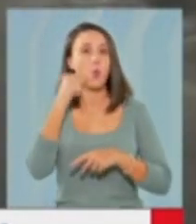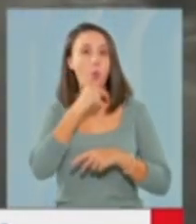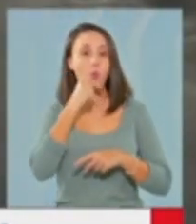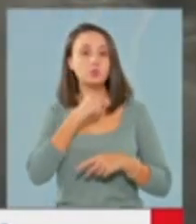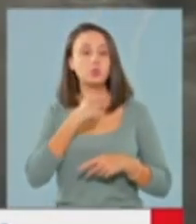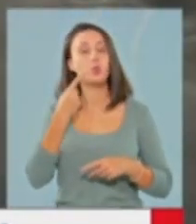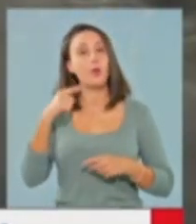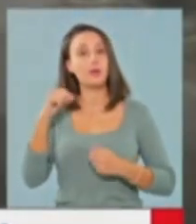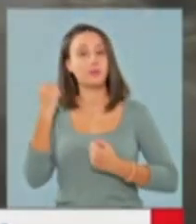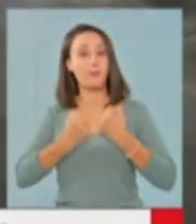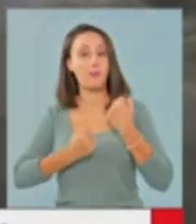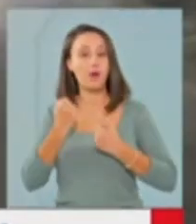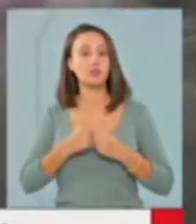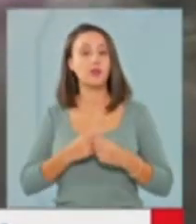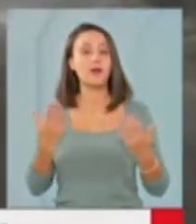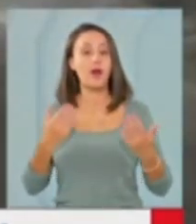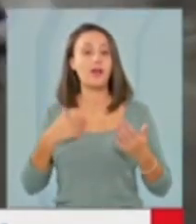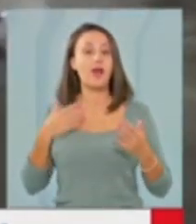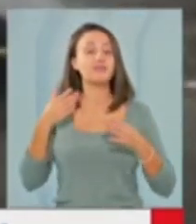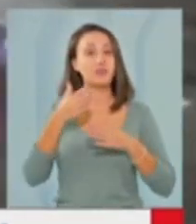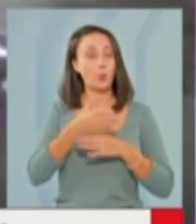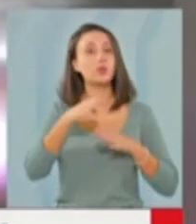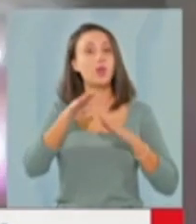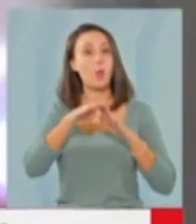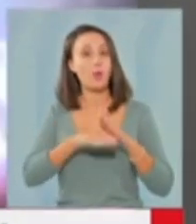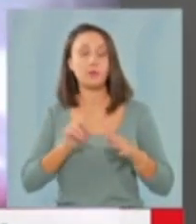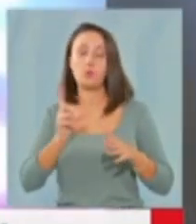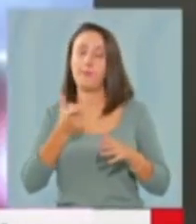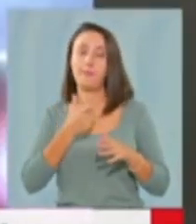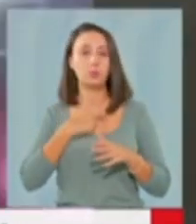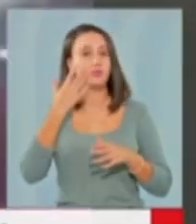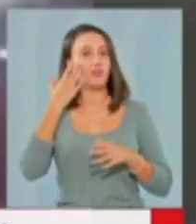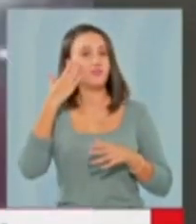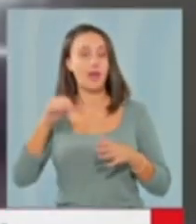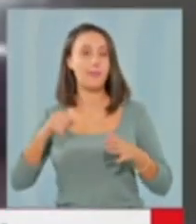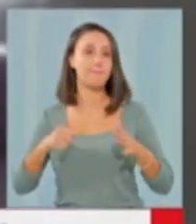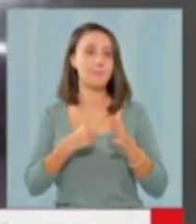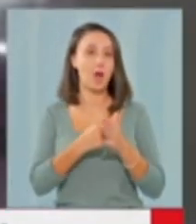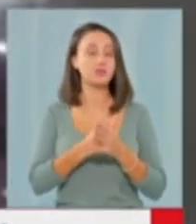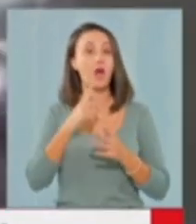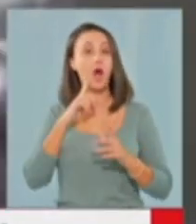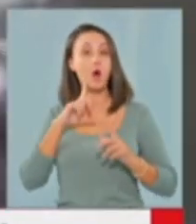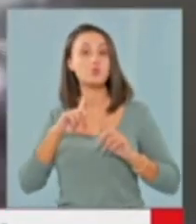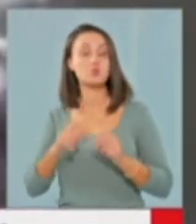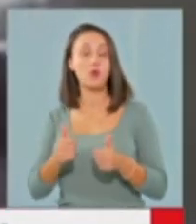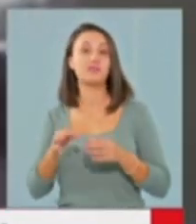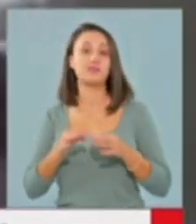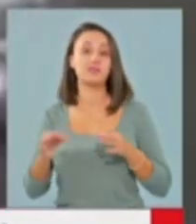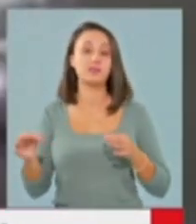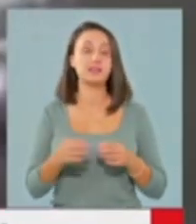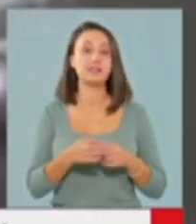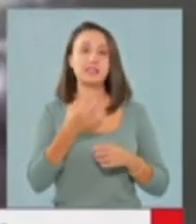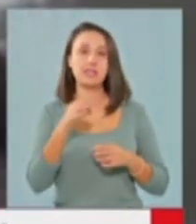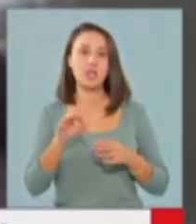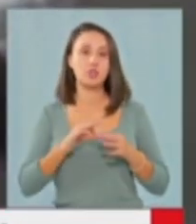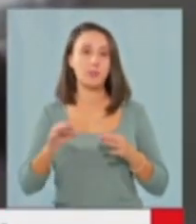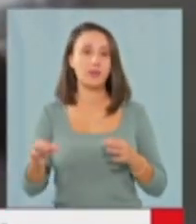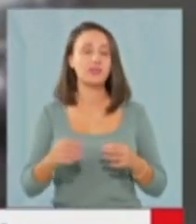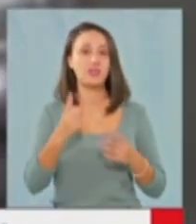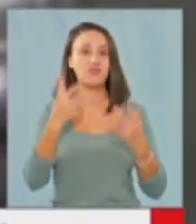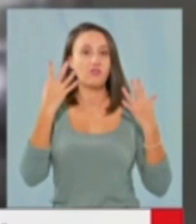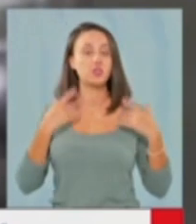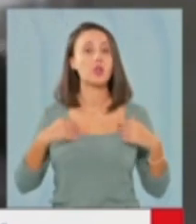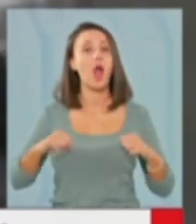astfel un alt autovehicul care a trecut regulamentar nu a mai putut evita impactul și a fost aruncat la o distanță de zeci de metri mai